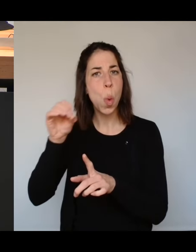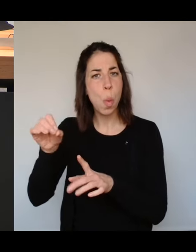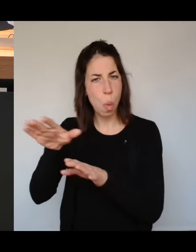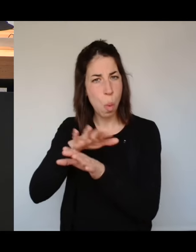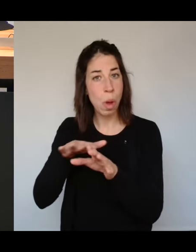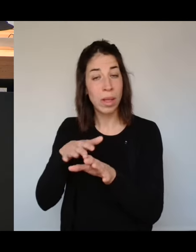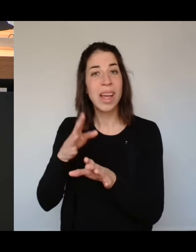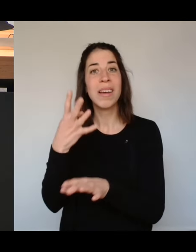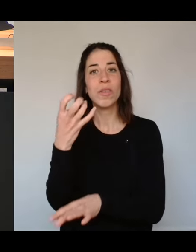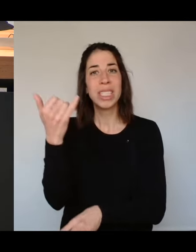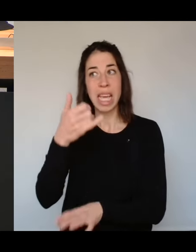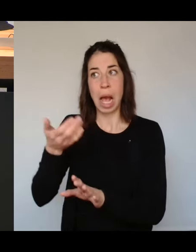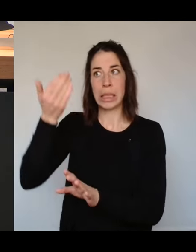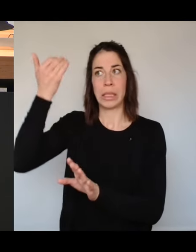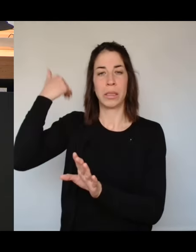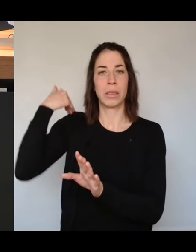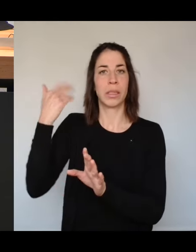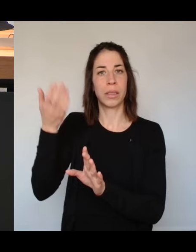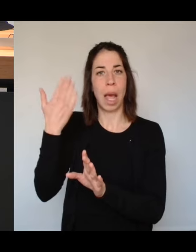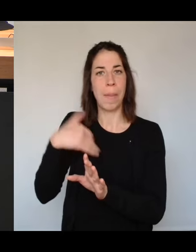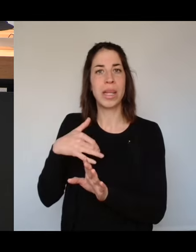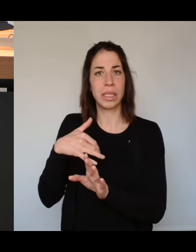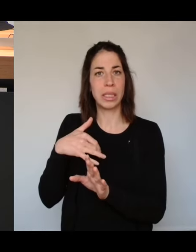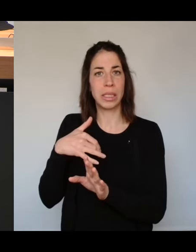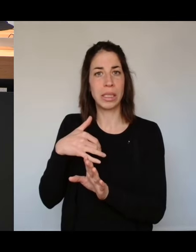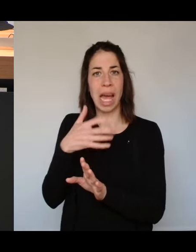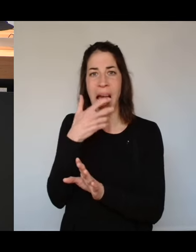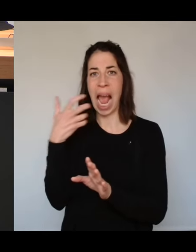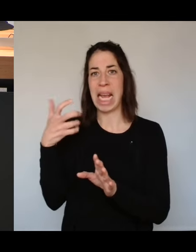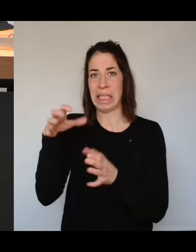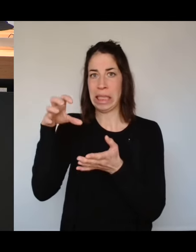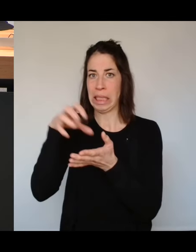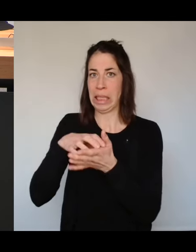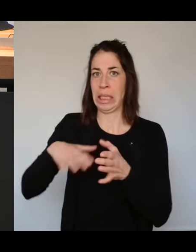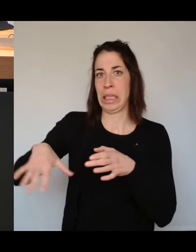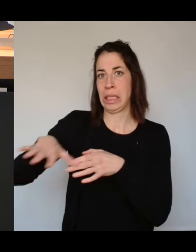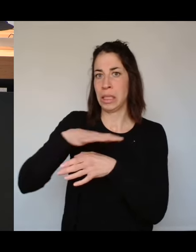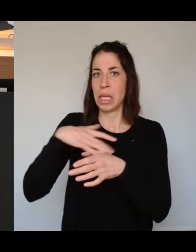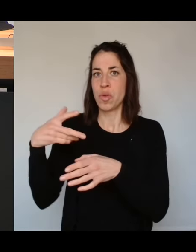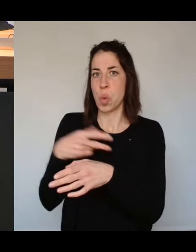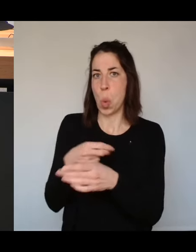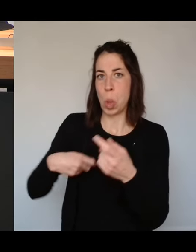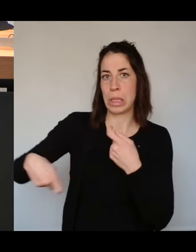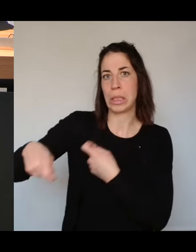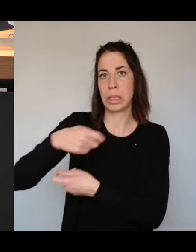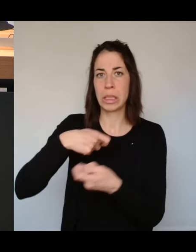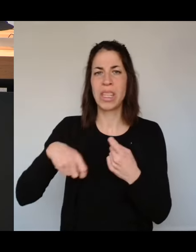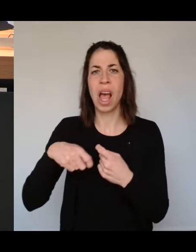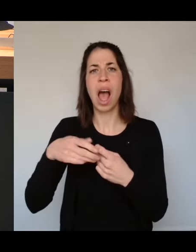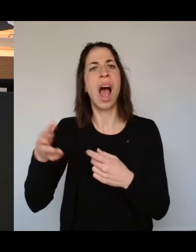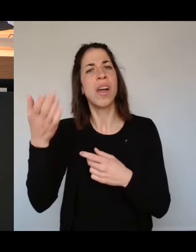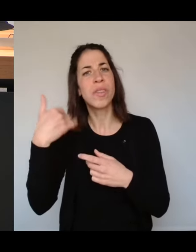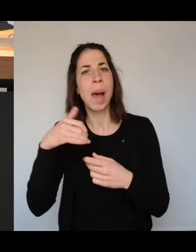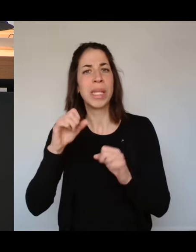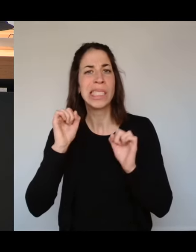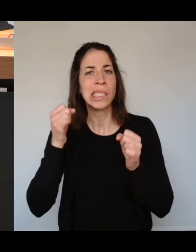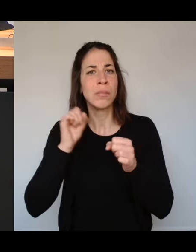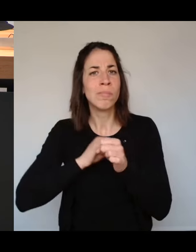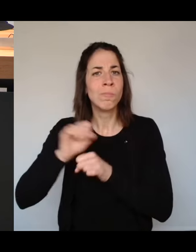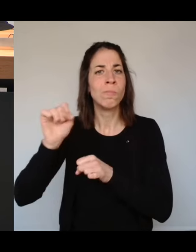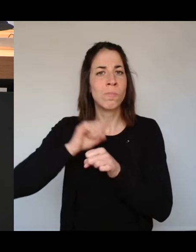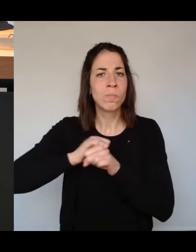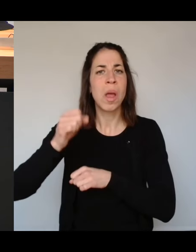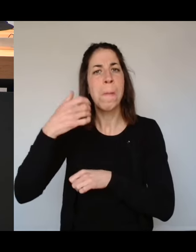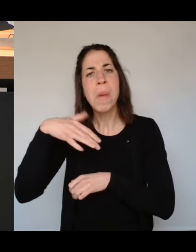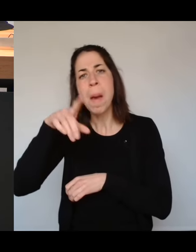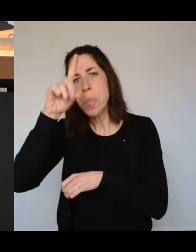damals tobte die Debatte in Berlin, wie heute. Mehr Polizei, mehr Verbote, aber geholfen hat das alles nichts. Und ich